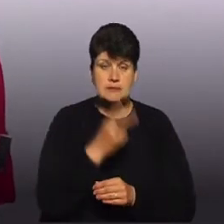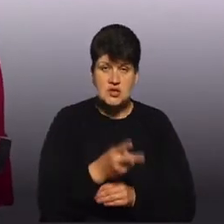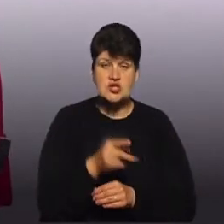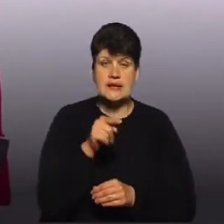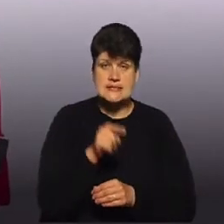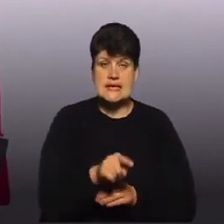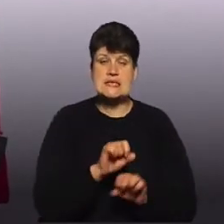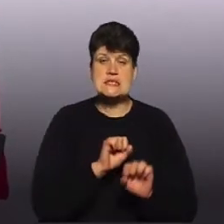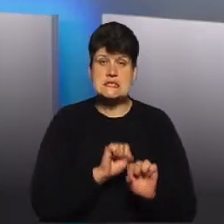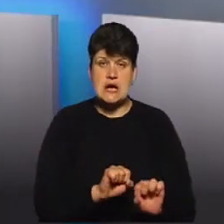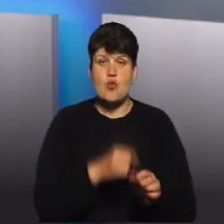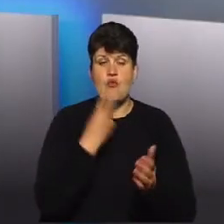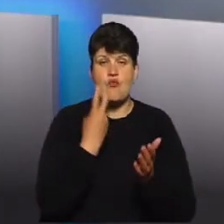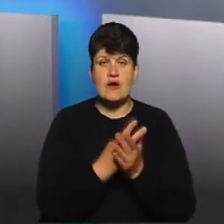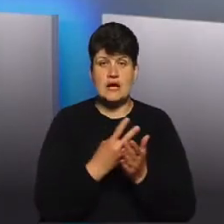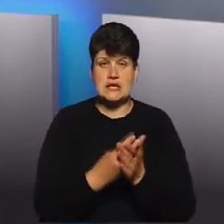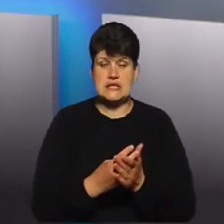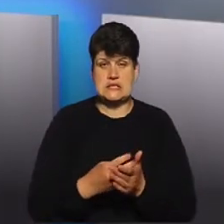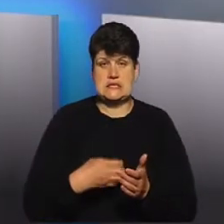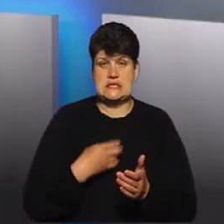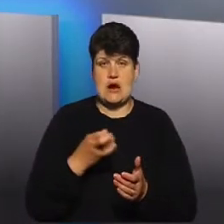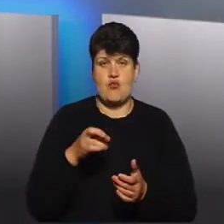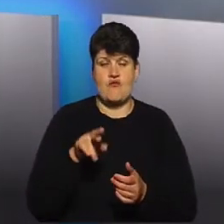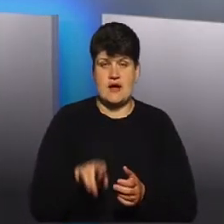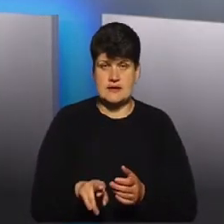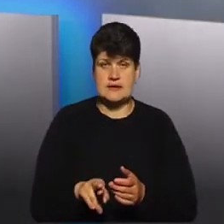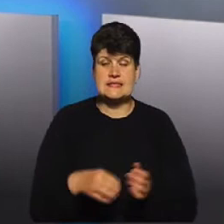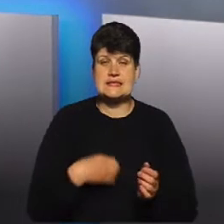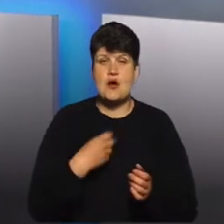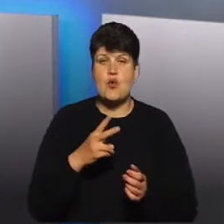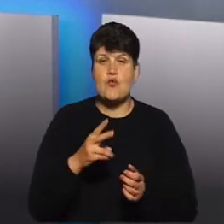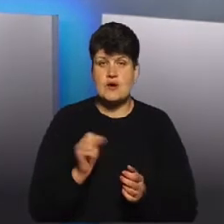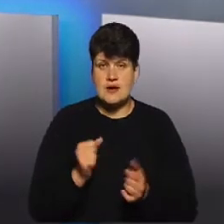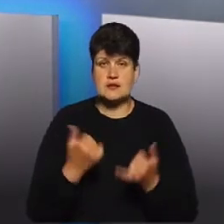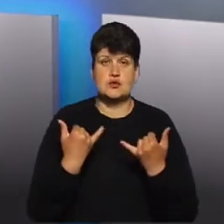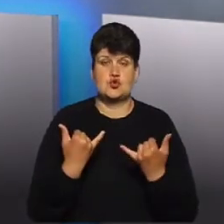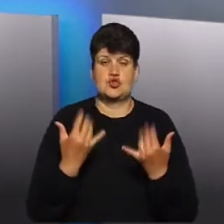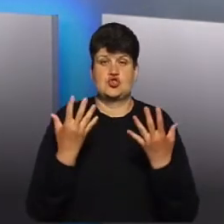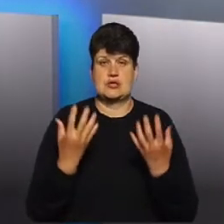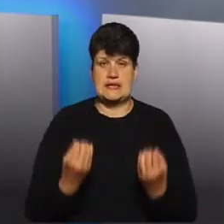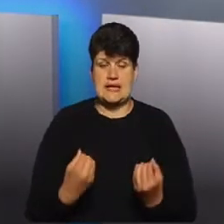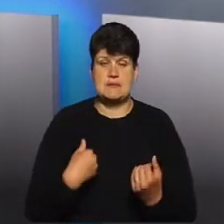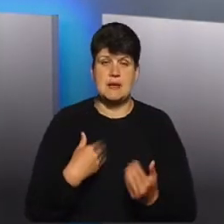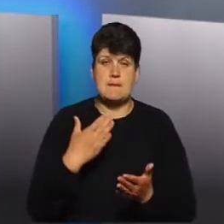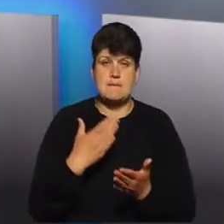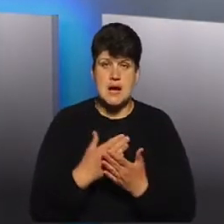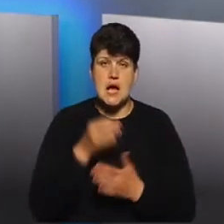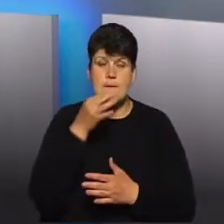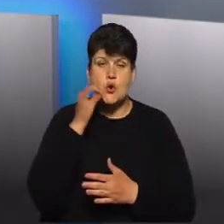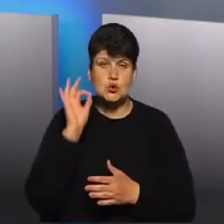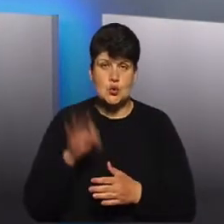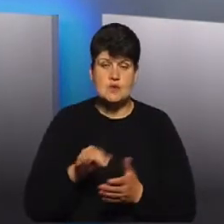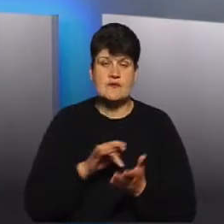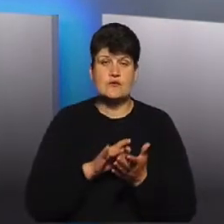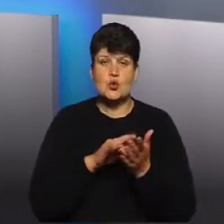вигляді страхування. Тому що страховка на сьогоднішній день, ми маємо досвід в туризмі